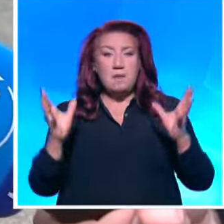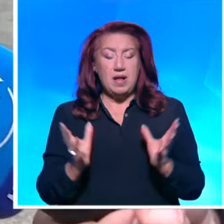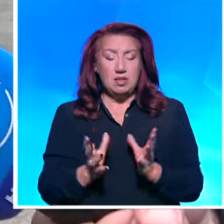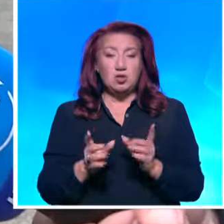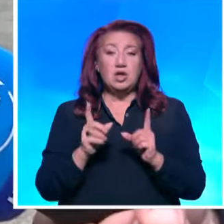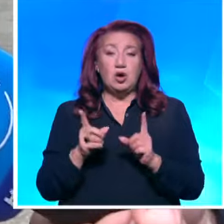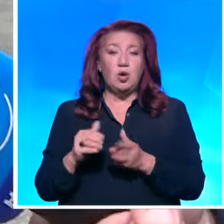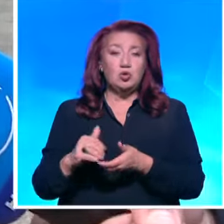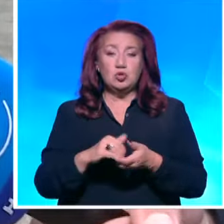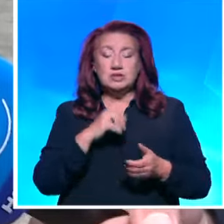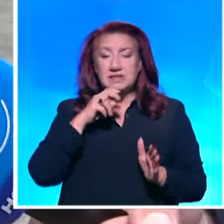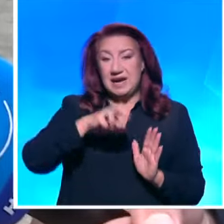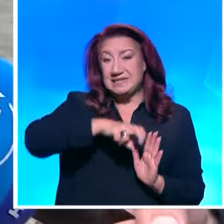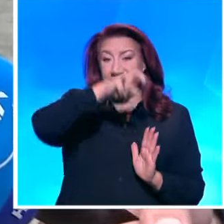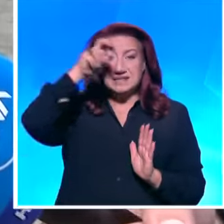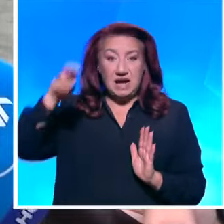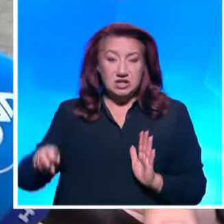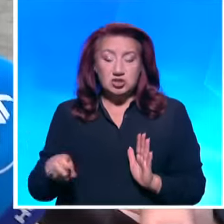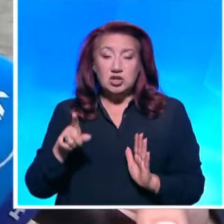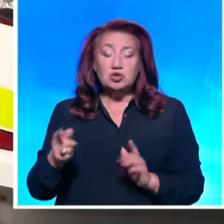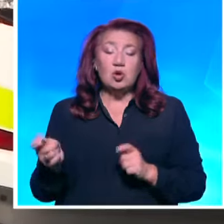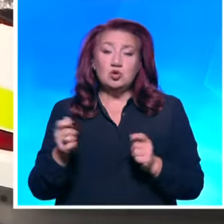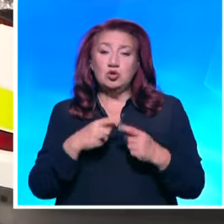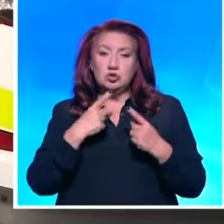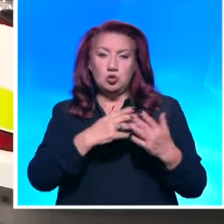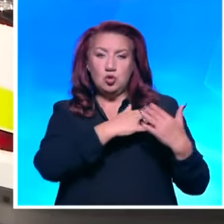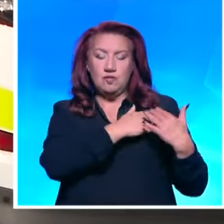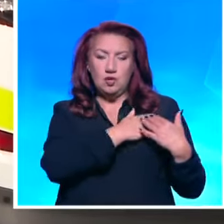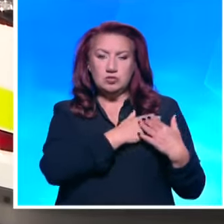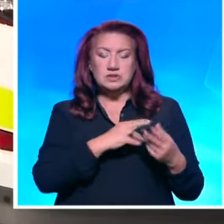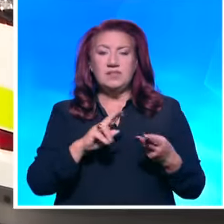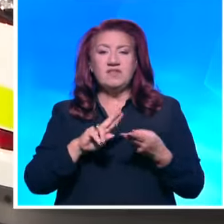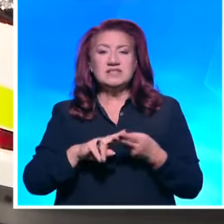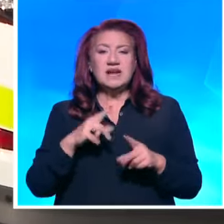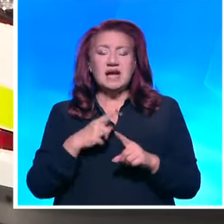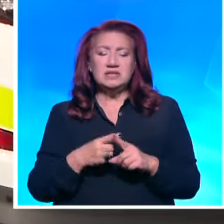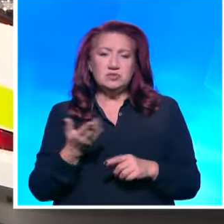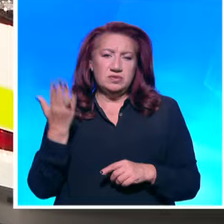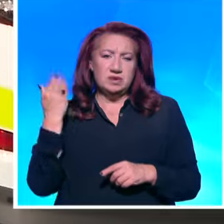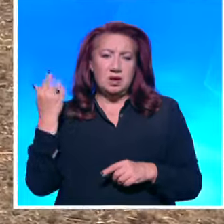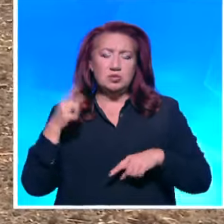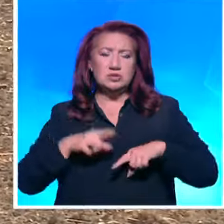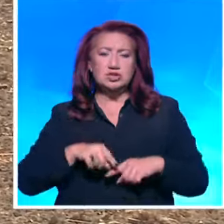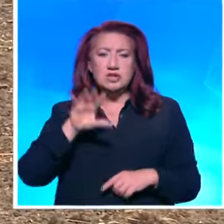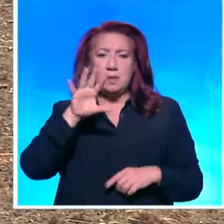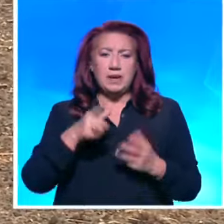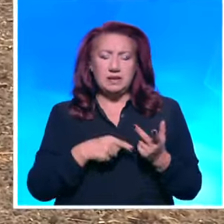самия парашут, трябва да си носи отговорността. Веселин Христов е осъждан 5 пъти за притежание на